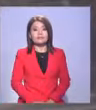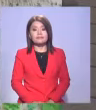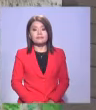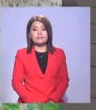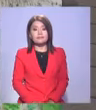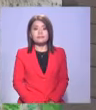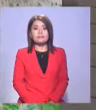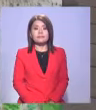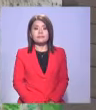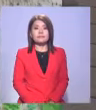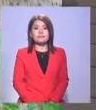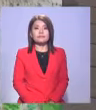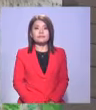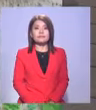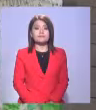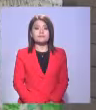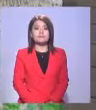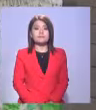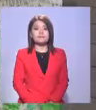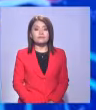Ернур Қалелов, Астана Таймас.